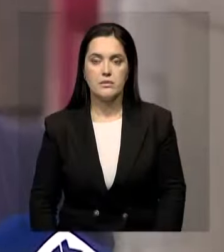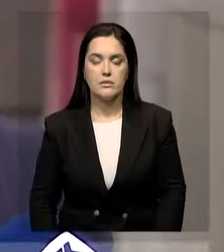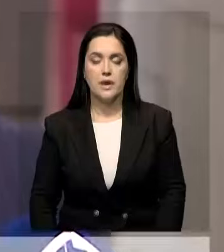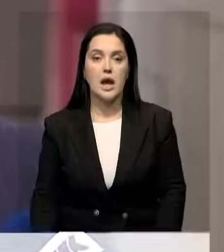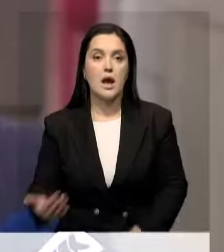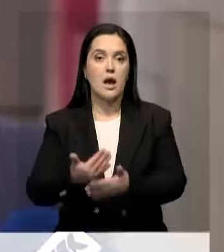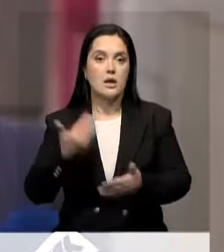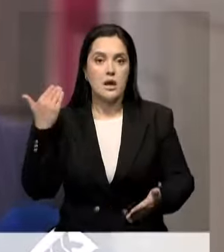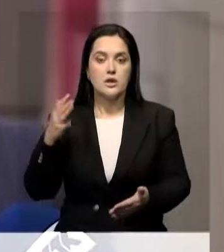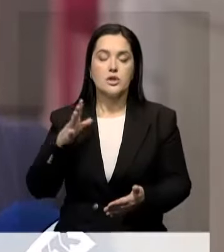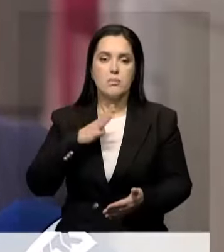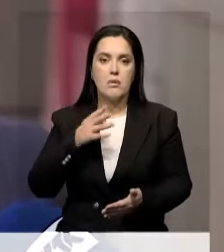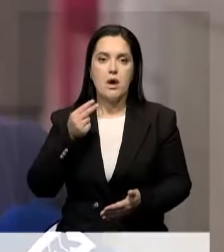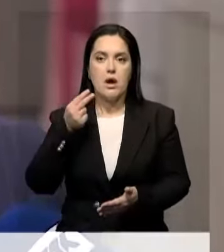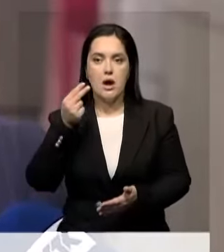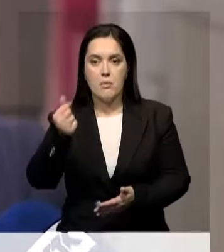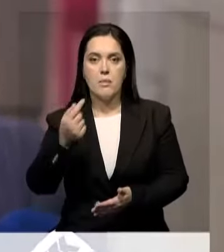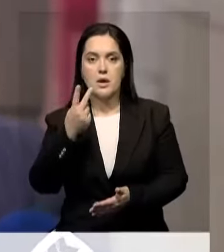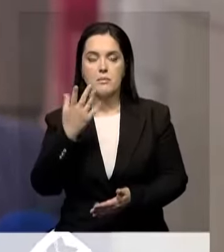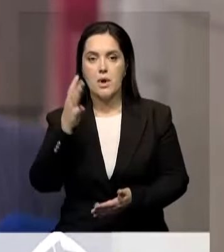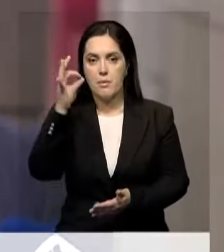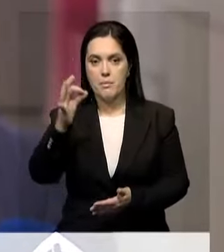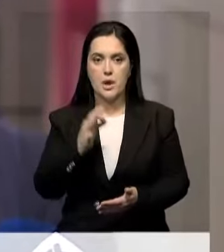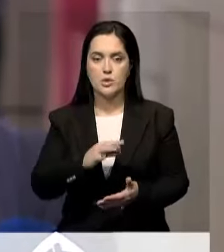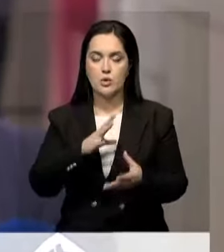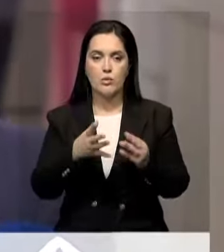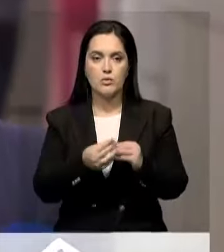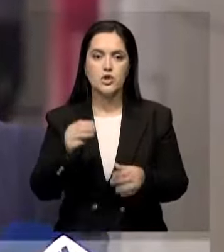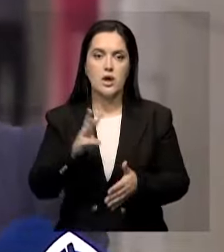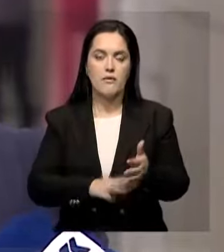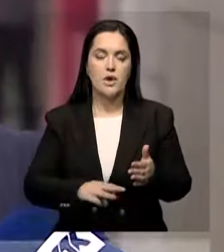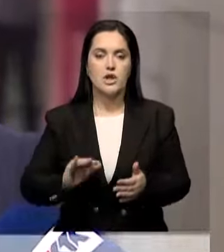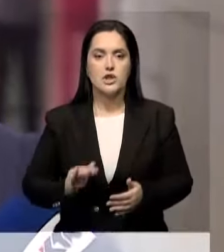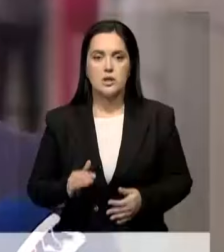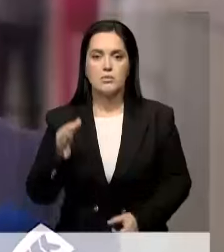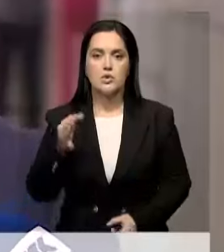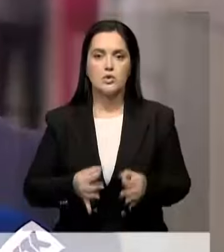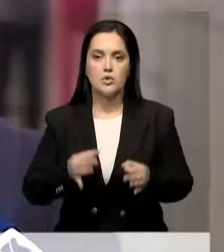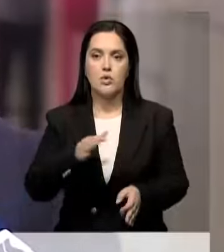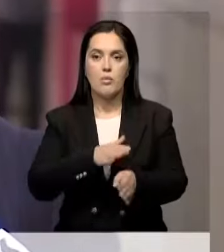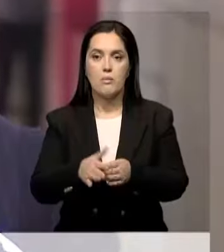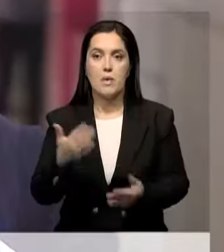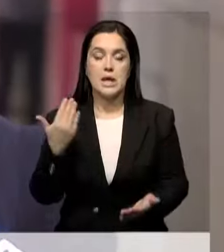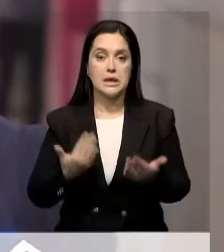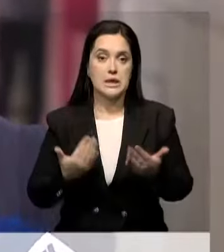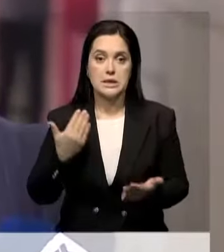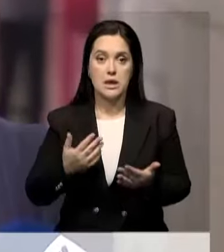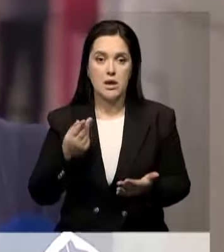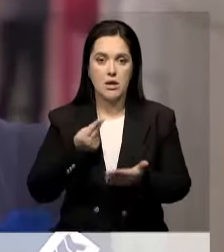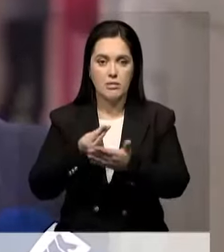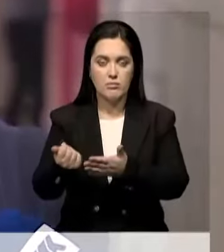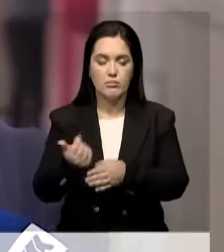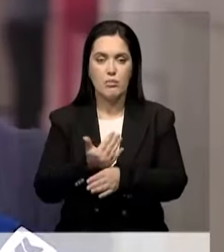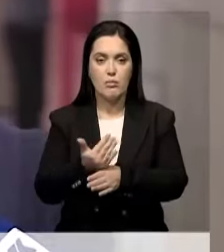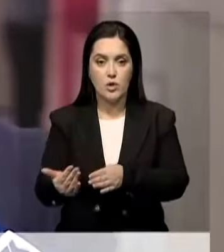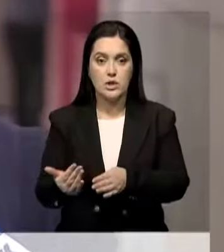Раньше гражданам приходилось оплачивать до 25% от суммы штрафа частным судебным исполнителям в случае несвоевременного погашения наложенного